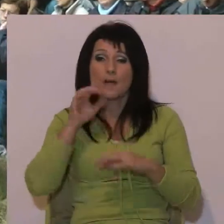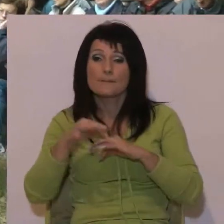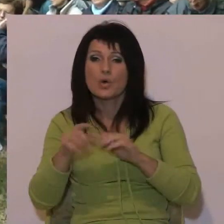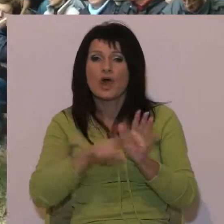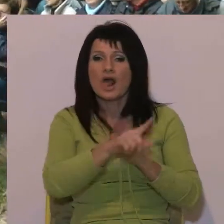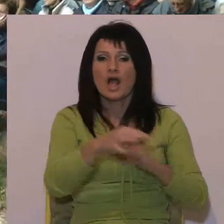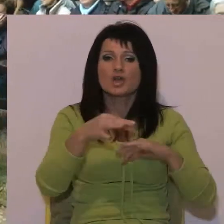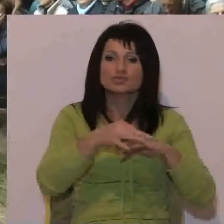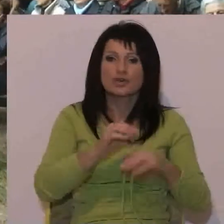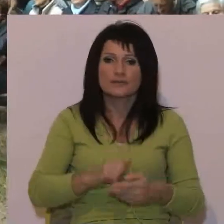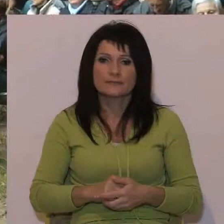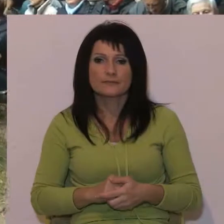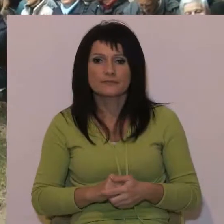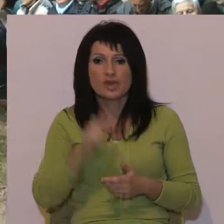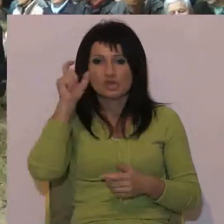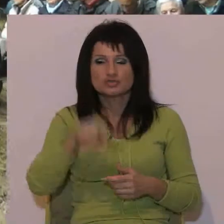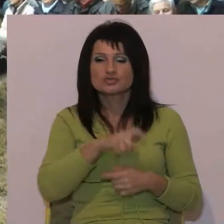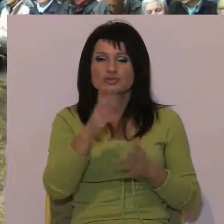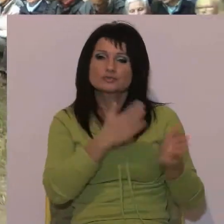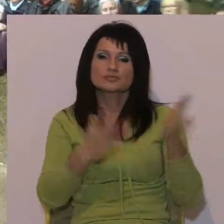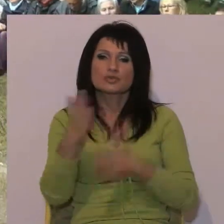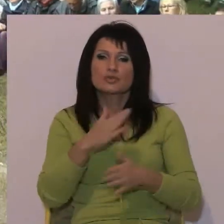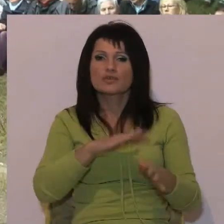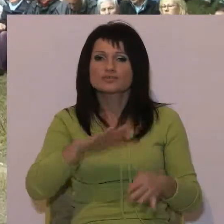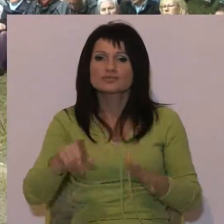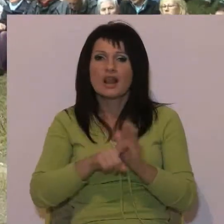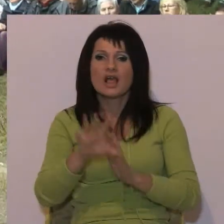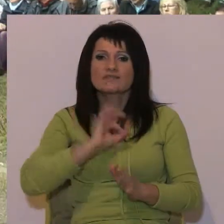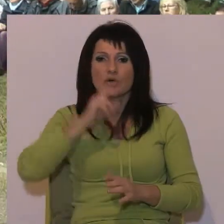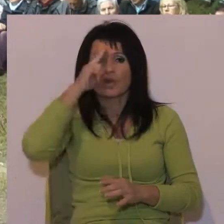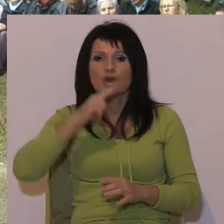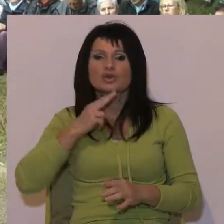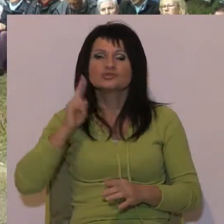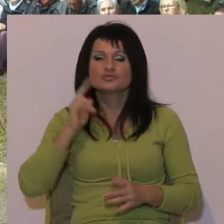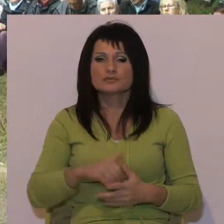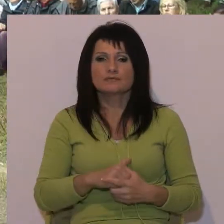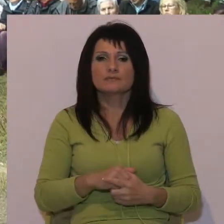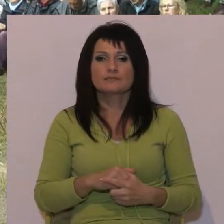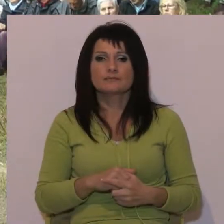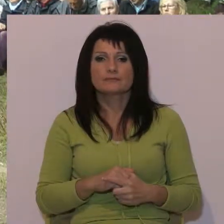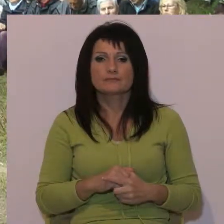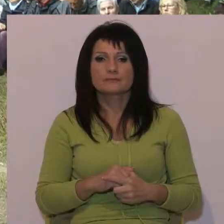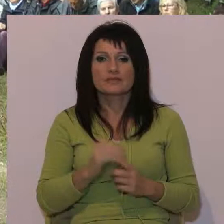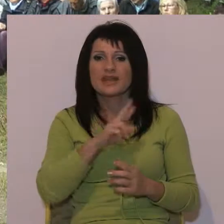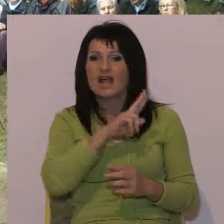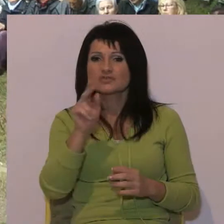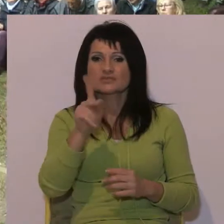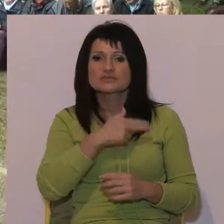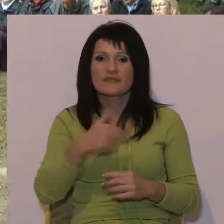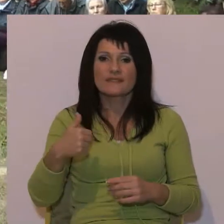żony. Krzyże przygotowują dzieci dla swoich rodziców. I każdego z